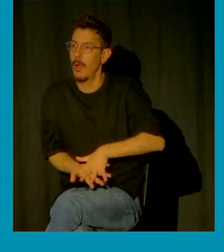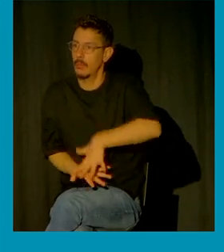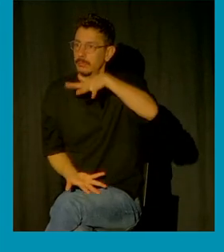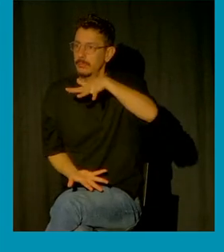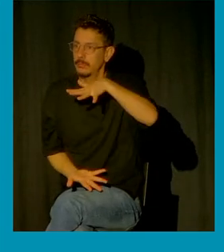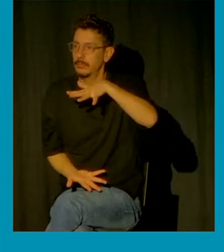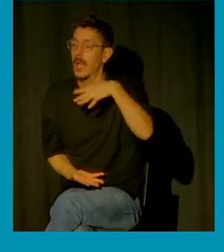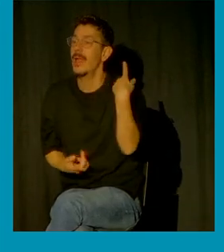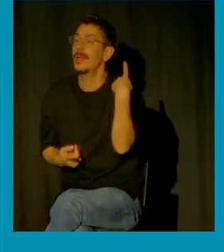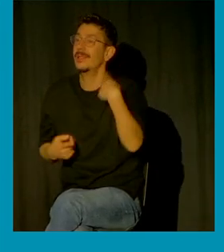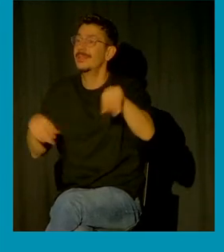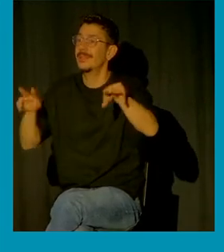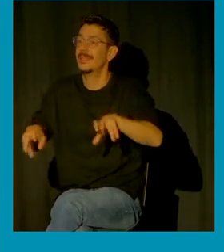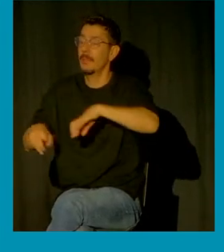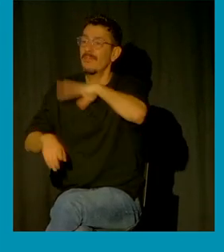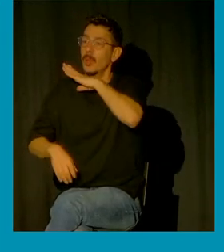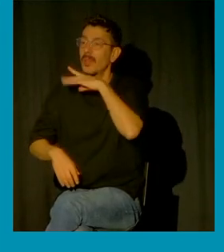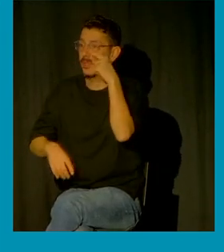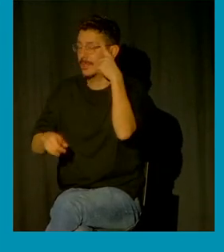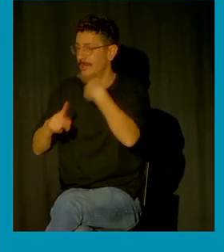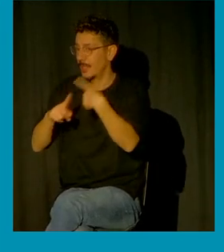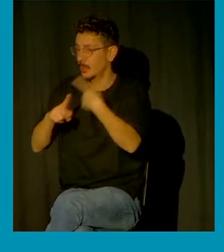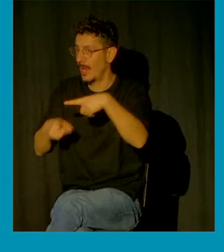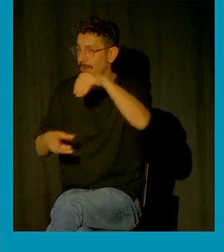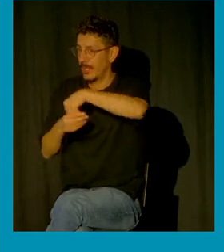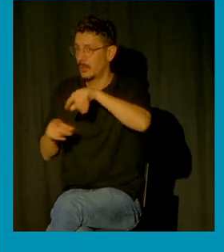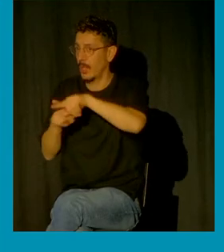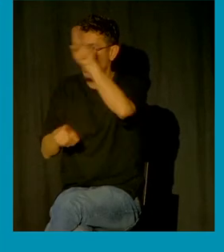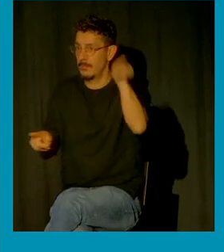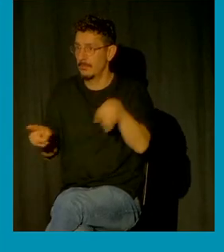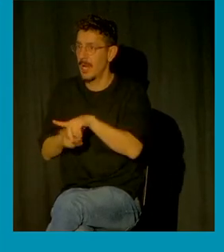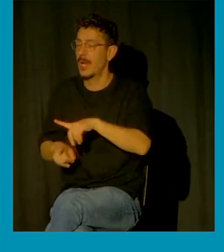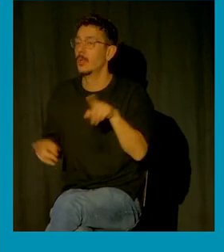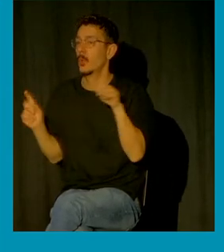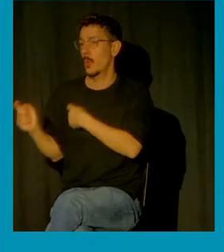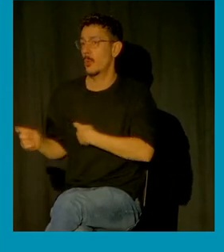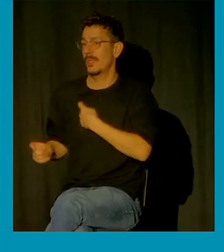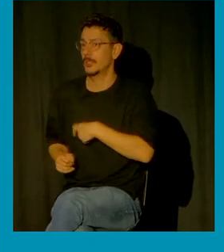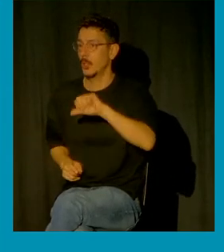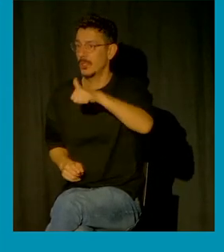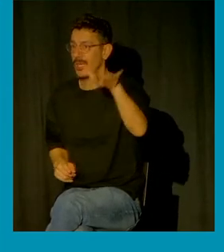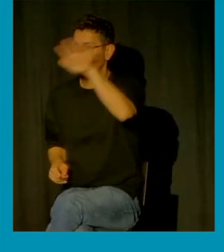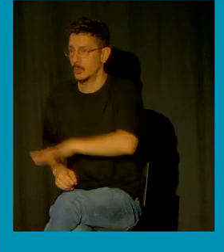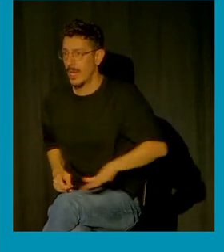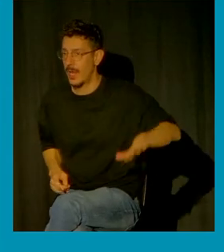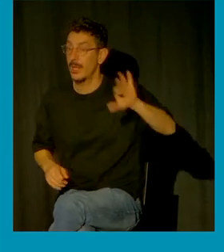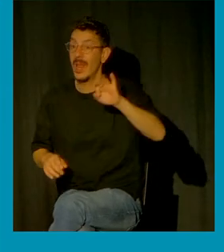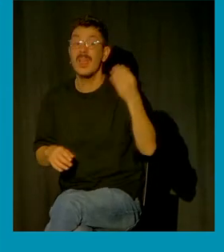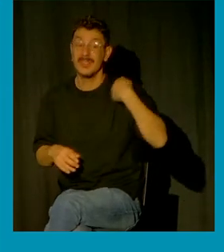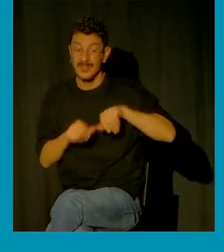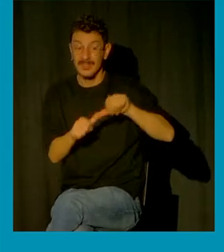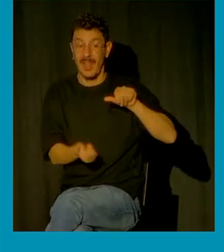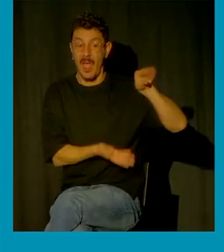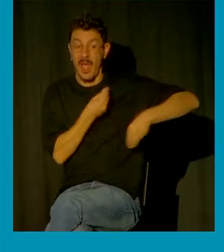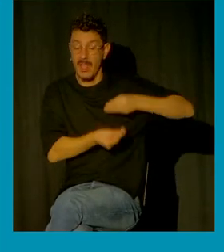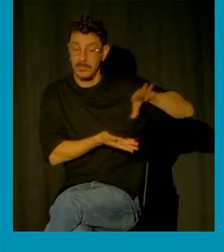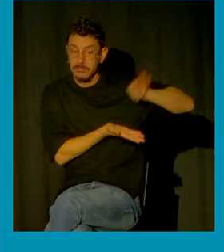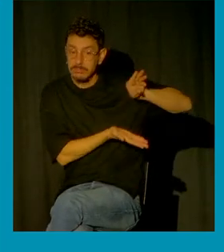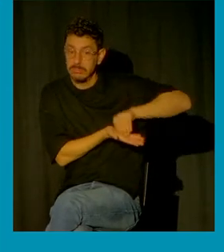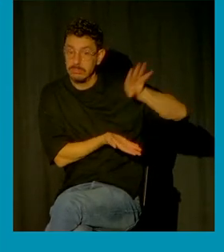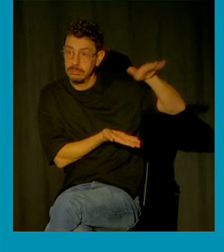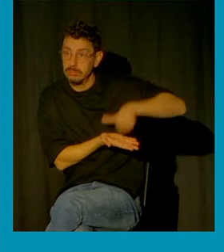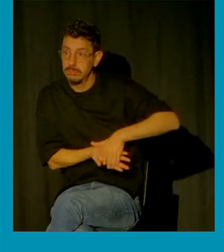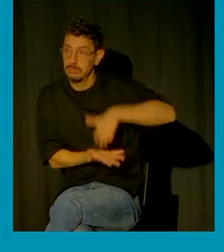sexuals en el marc de la Comissió Nacional per a una intervenció coordinada contra la violència masclista s'havien fet una d'elles tenia a veure amb els